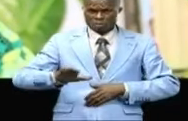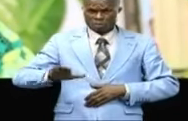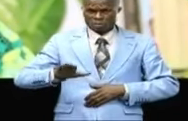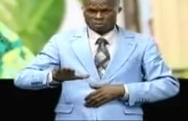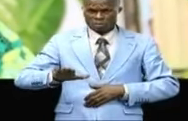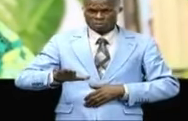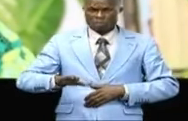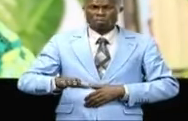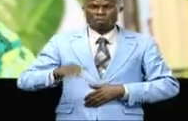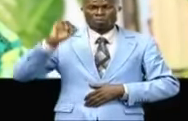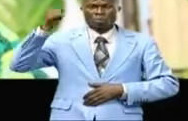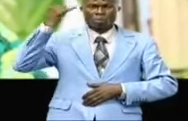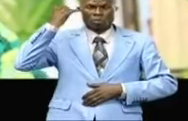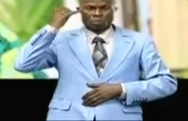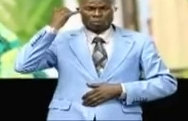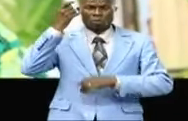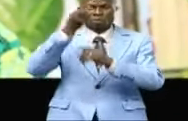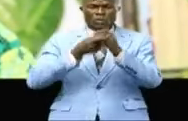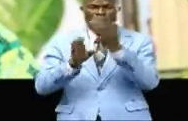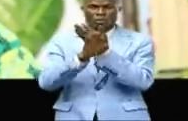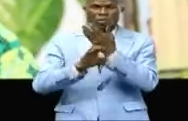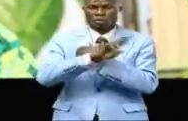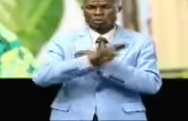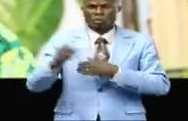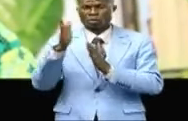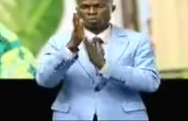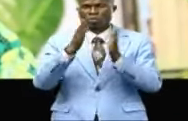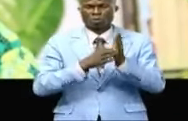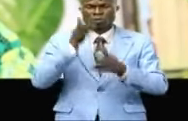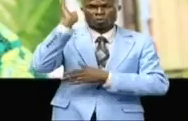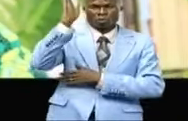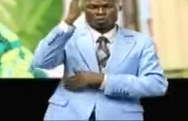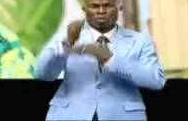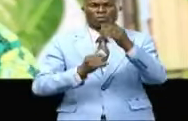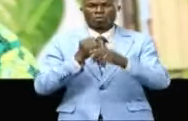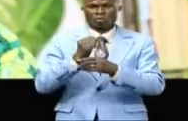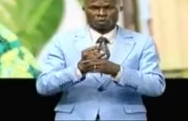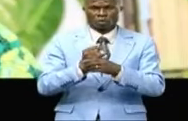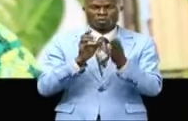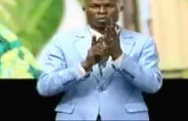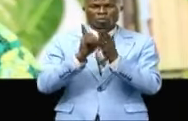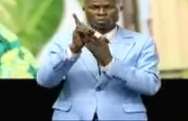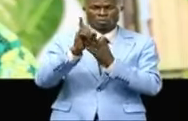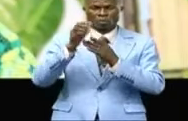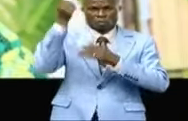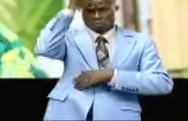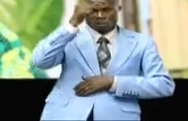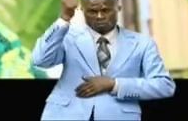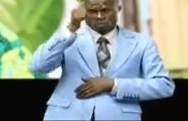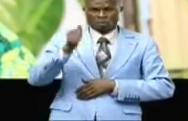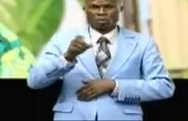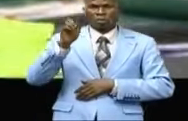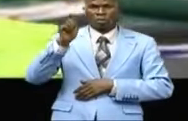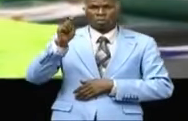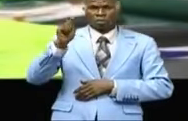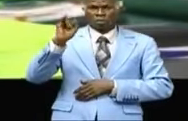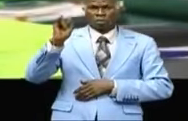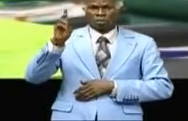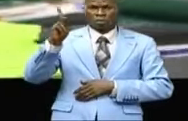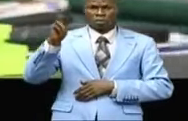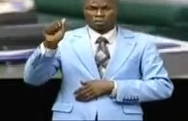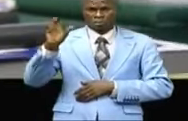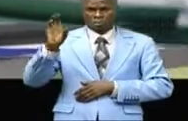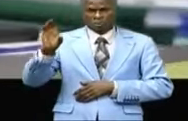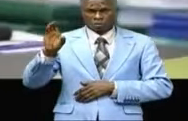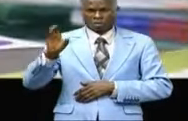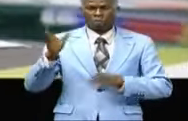à Yokohama au Japon en août 2019 à la conférence internationale sur le développement de l'Afrique TICAD avec pour